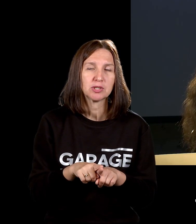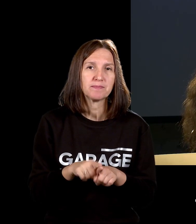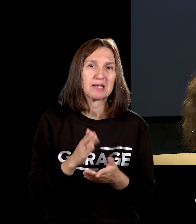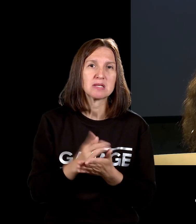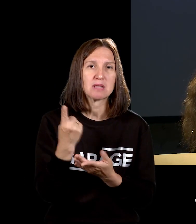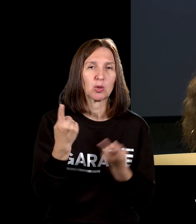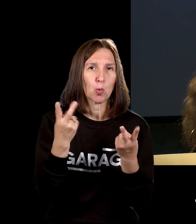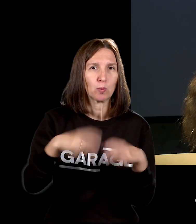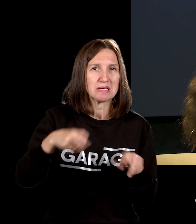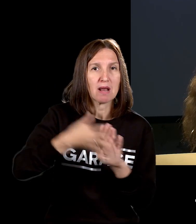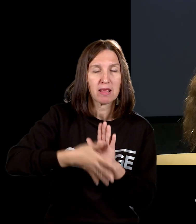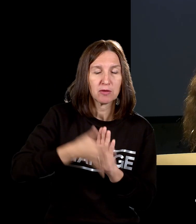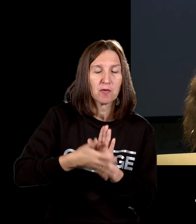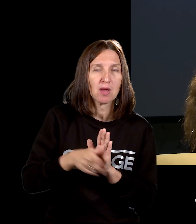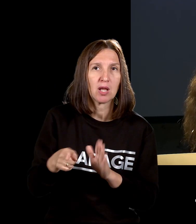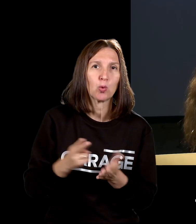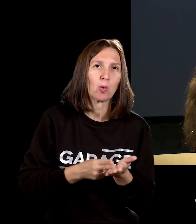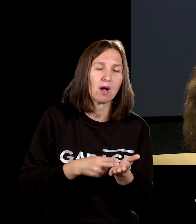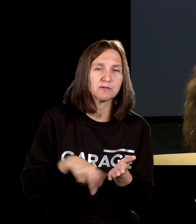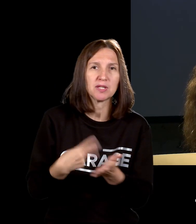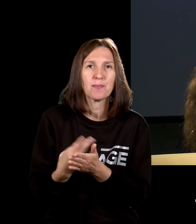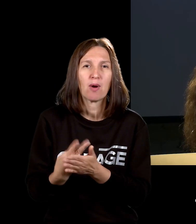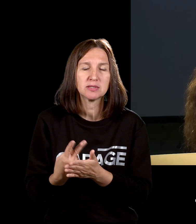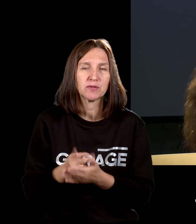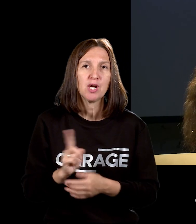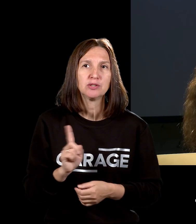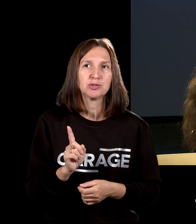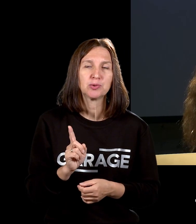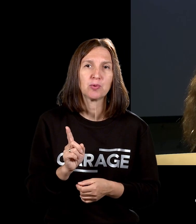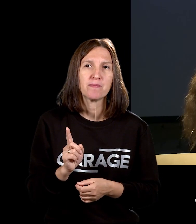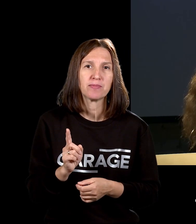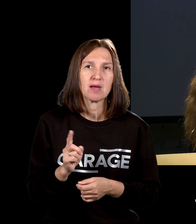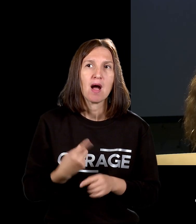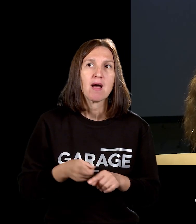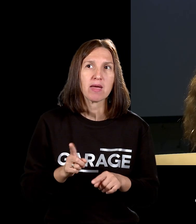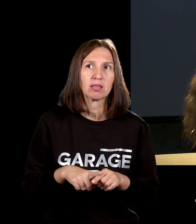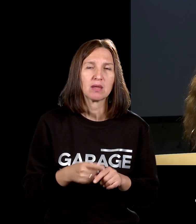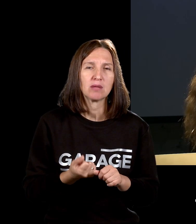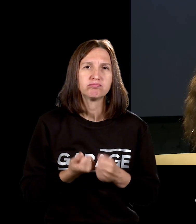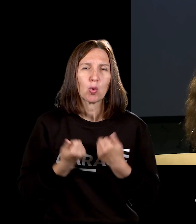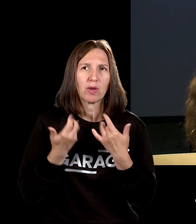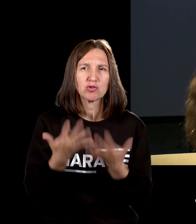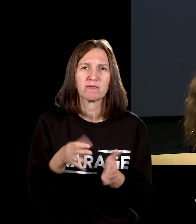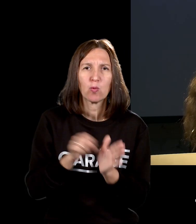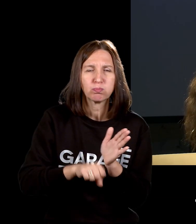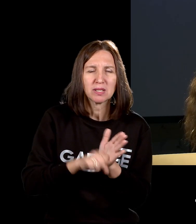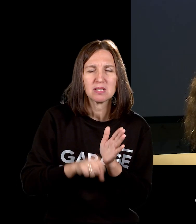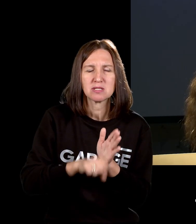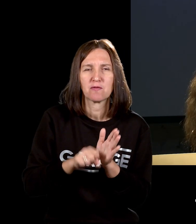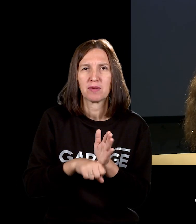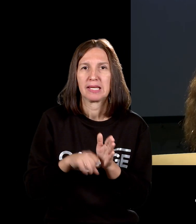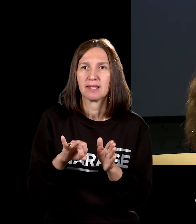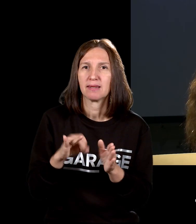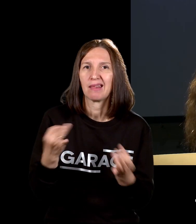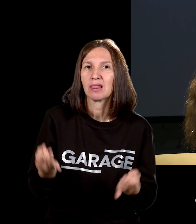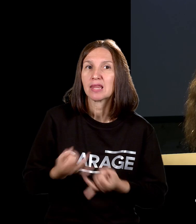одно есть исследование, которое как бы показывает, что эта волна убийств, это волна на насилие, и тот интерес к